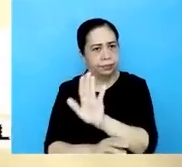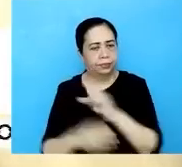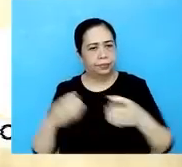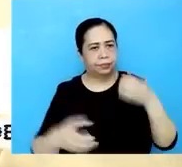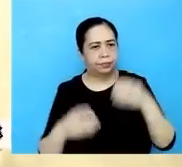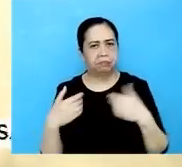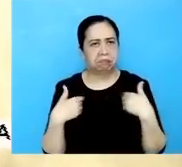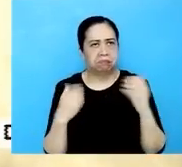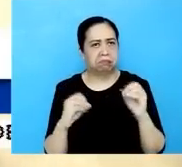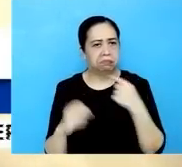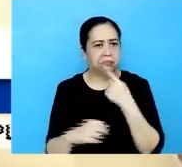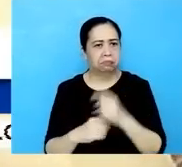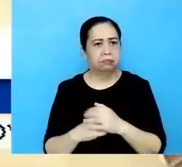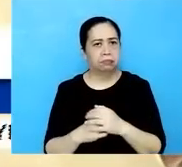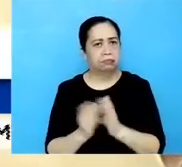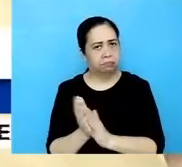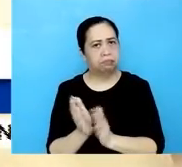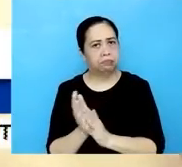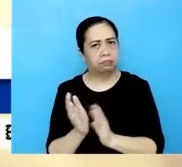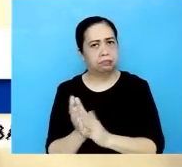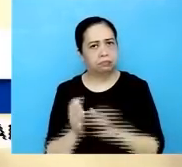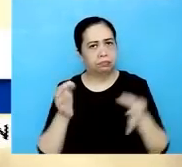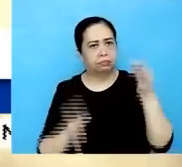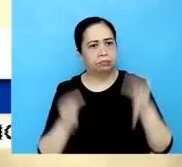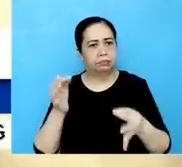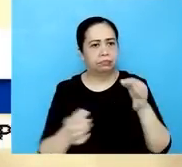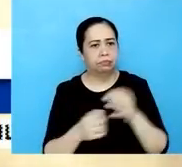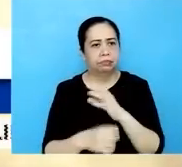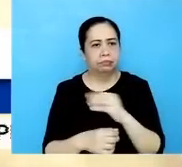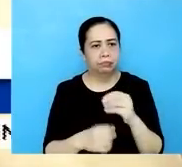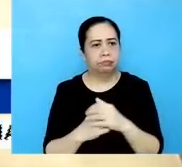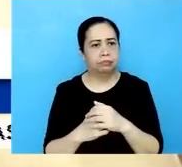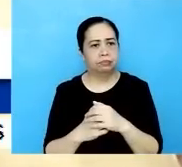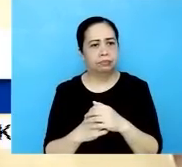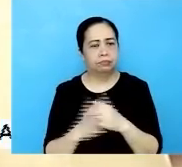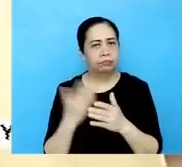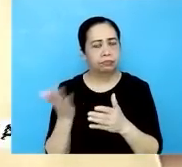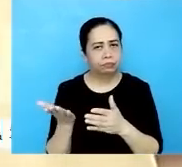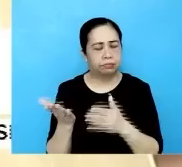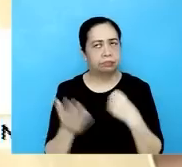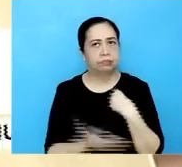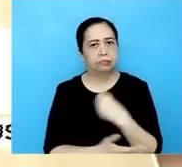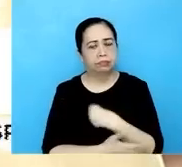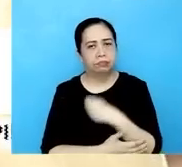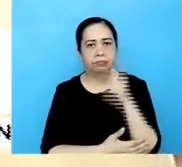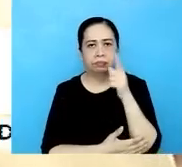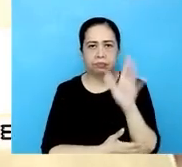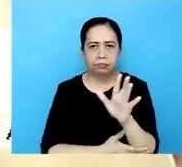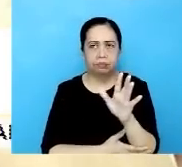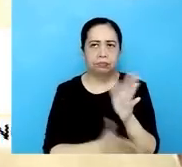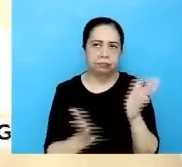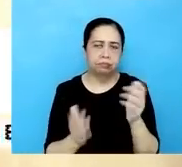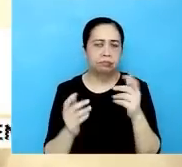akong masasabi kundi purihin natin yung judge. At si Senator De Lima, that's another victory